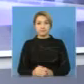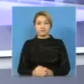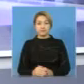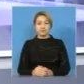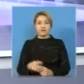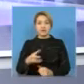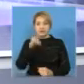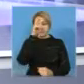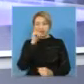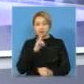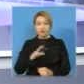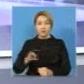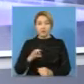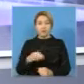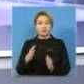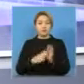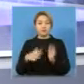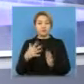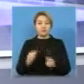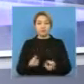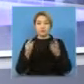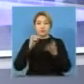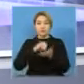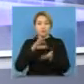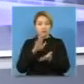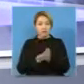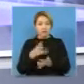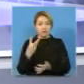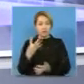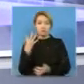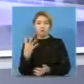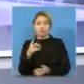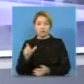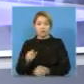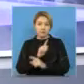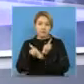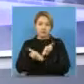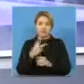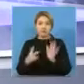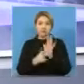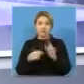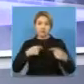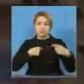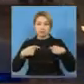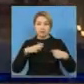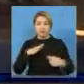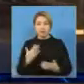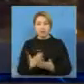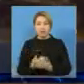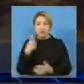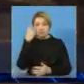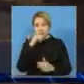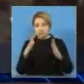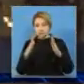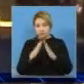Соңғы екі ай ішінде облыс аумағында 95 өрт оқиғасы тіркелді. 4 адам қаза болып, 8 жарақат алды. Тілсіз жаудың басым бөлігі жеке тұрғын